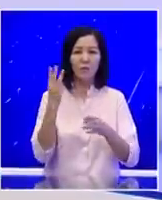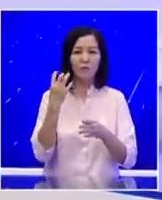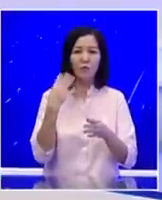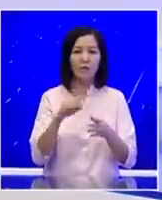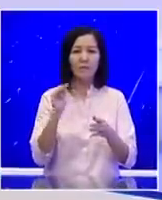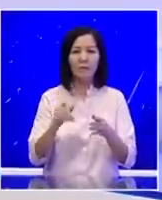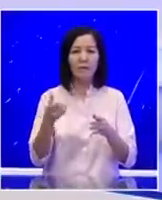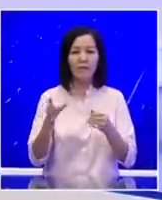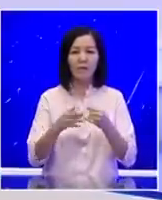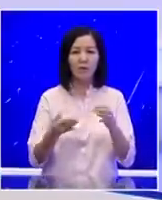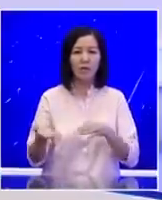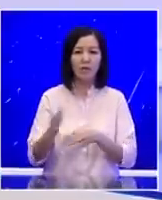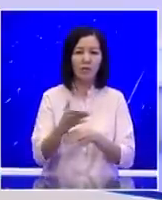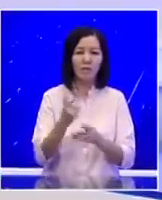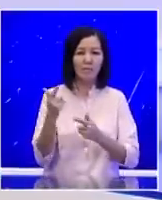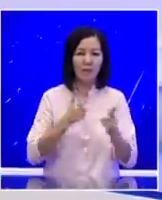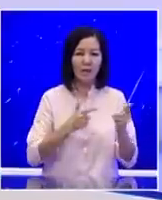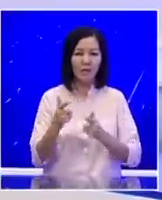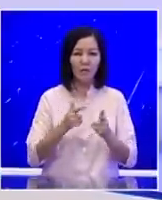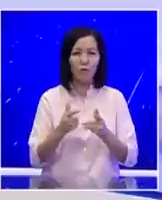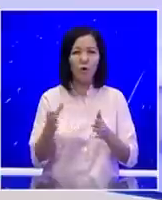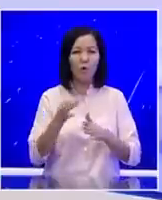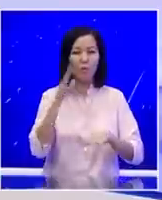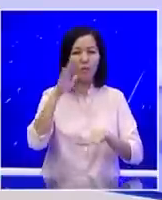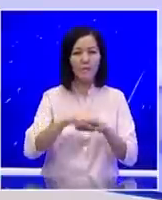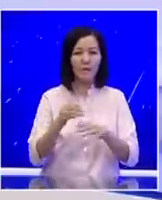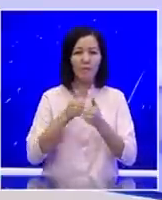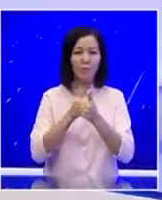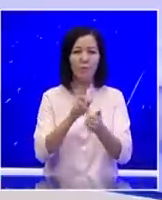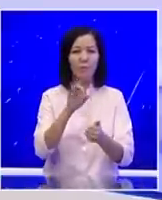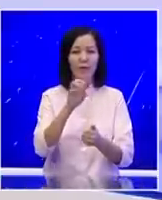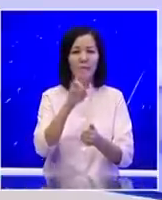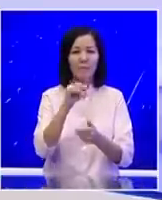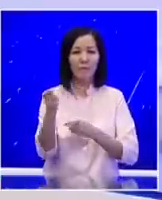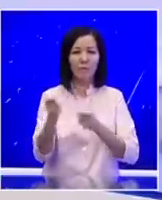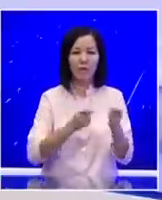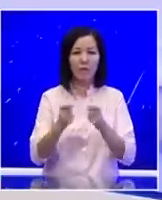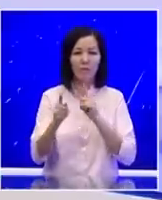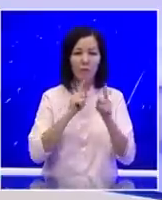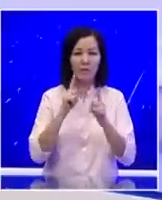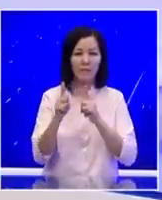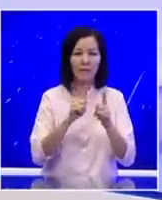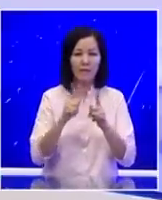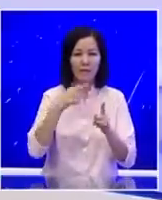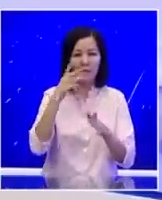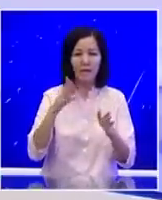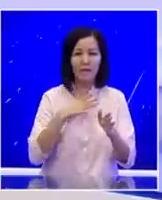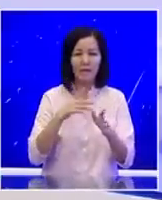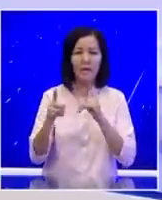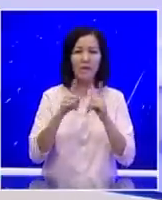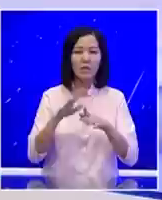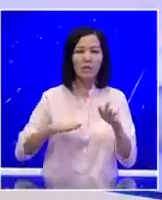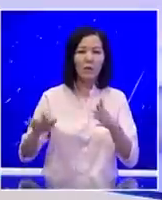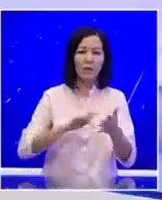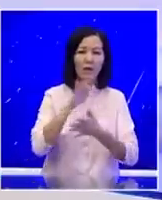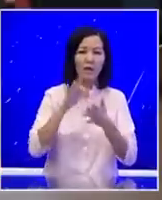мың гектар жер жыртылып, егінге дайын тұр. Бұл жөнде облыс әкімінің орынбасары Серікжан Бескемпіровтың төрағалығымен өткен селекторлық кеңесте